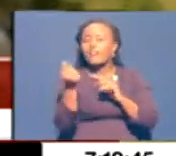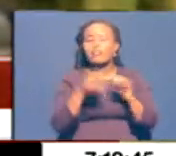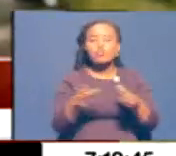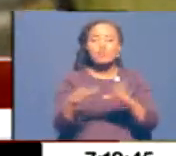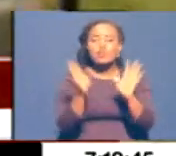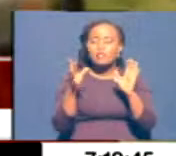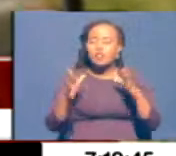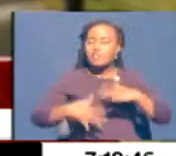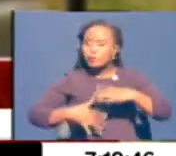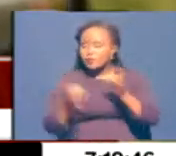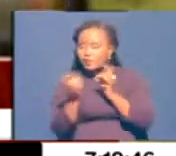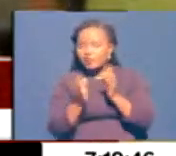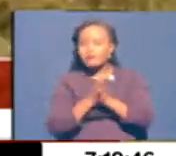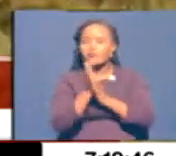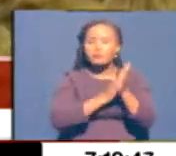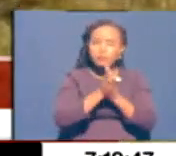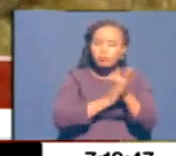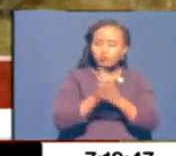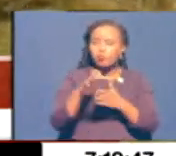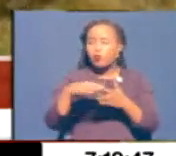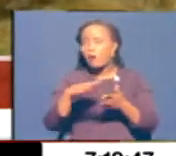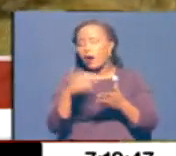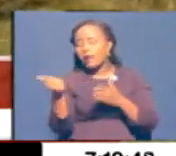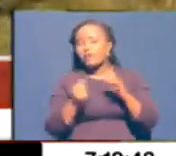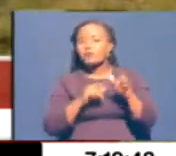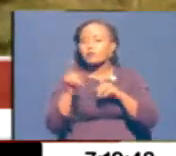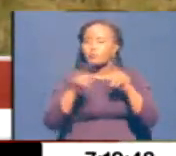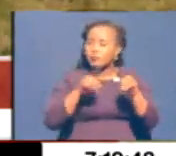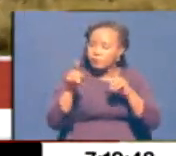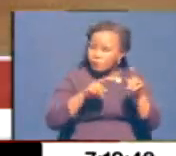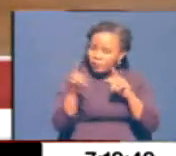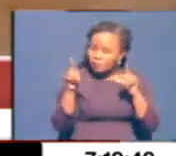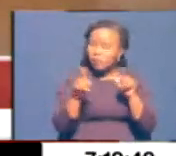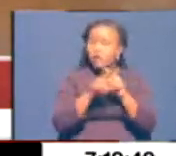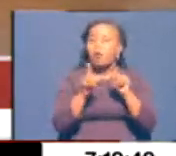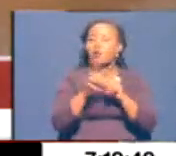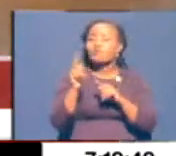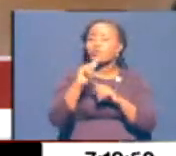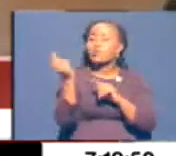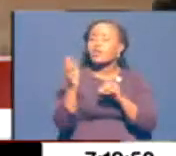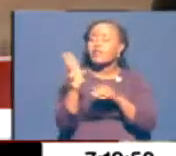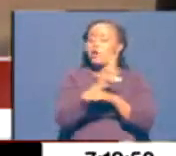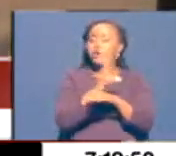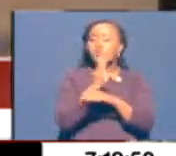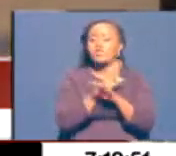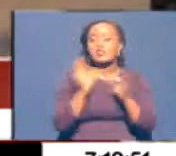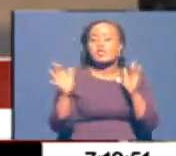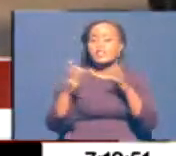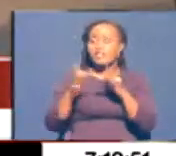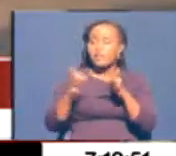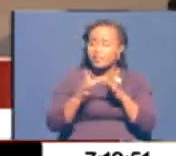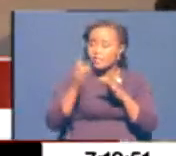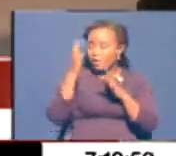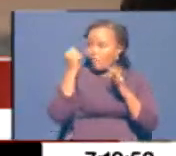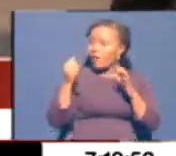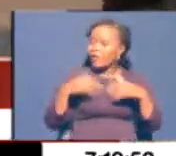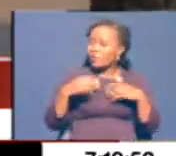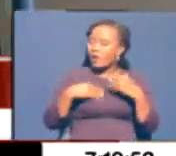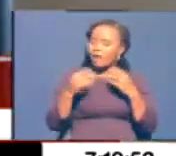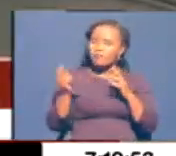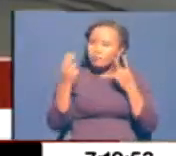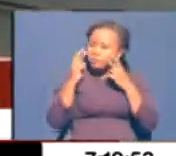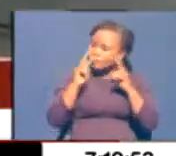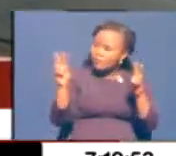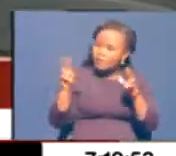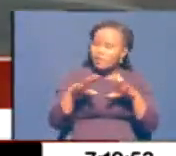nchini. Kenya inatumia mitandao ya kijamii kutoa ufahamu kuhusu hatua zake za uhifadhi ili kuchochea uhifadhi wa wanyamapori kote